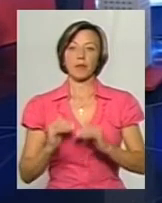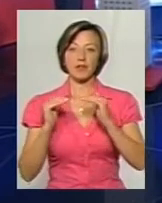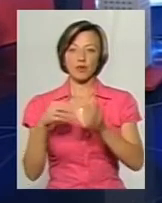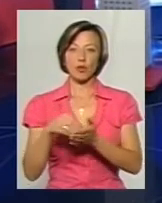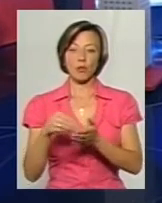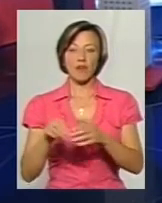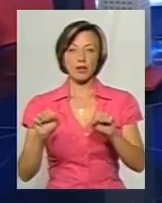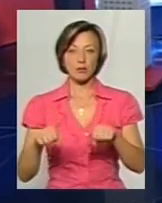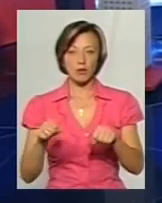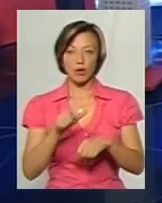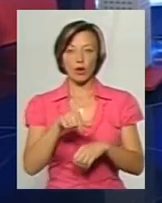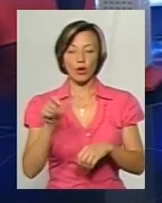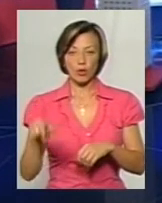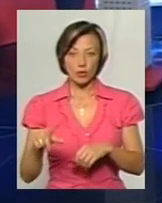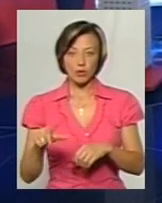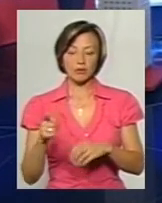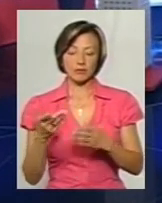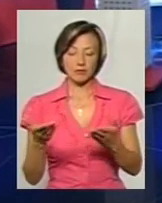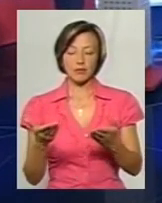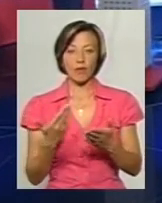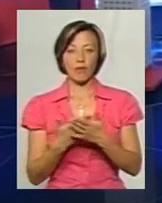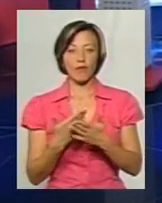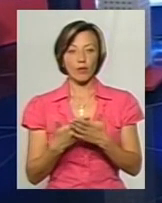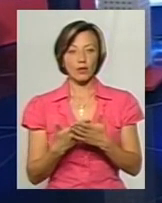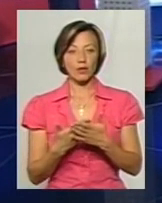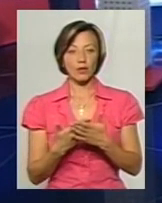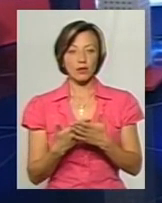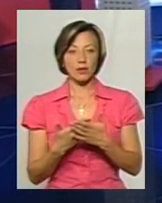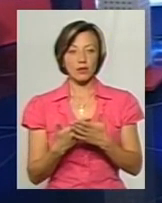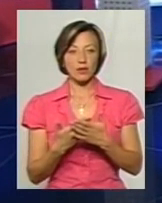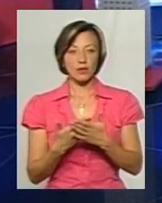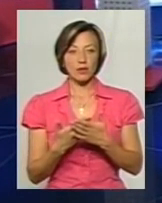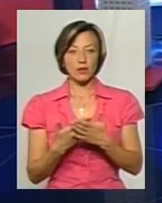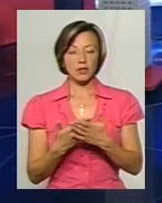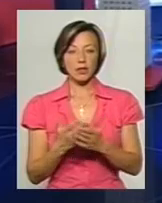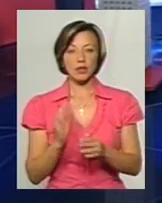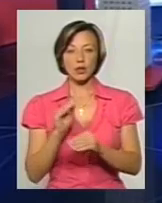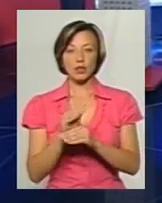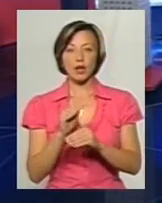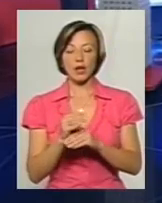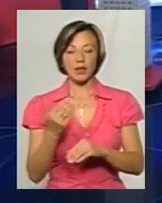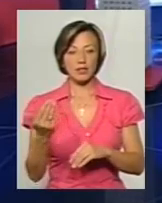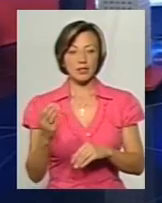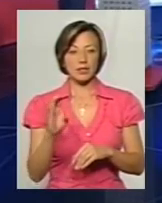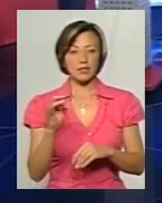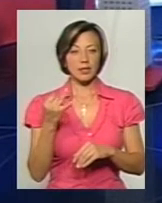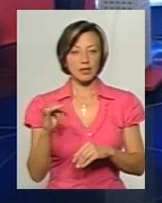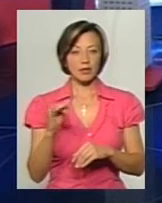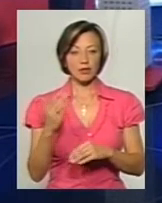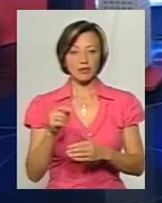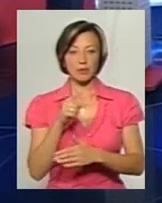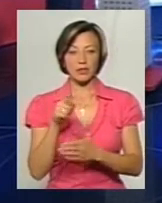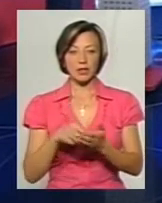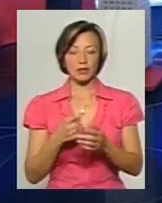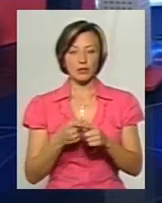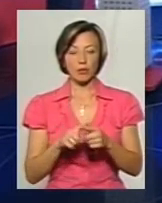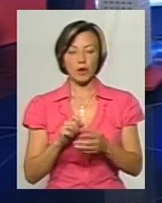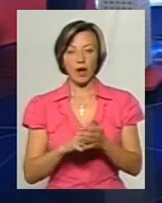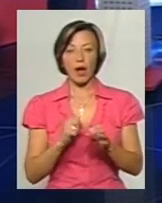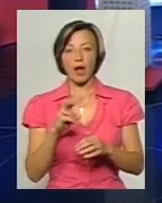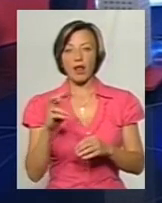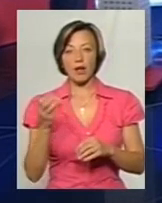купівельна спроможність, люди понесуть гроші. От. І до речі, до вас, пане Сергію, теж буде питання з цього приводу. Але